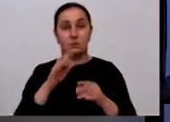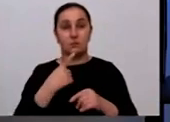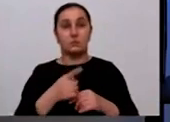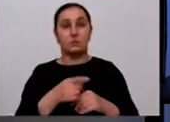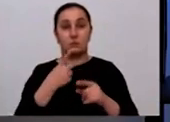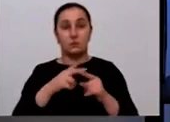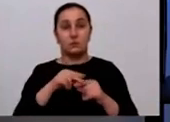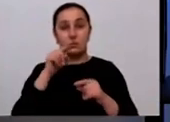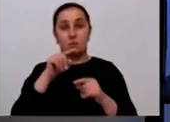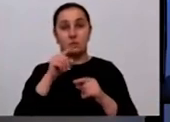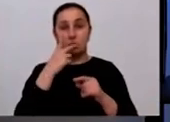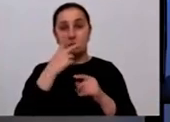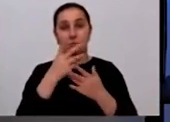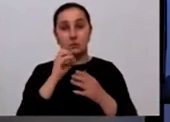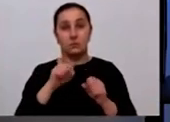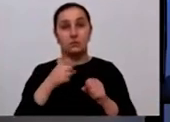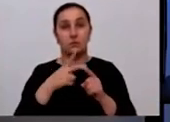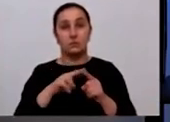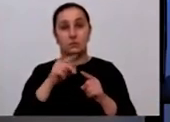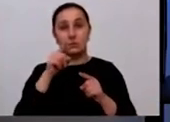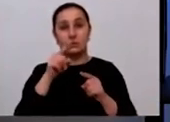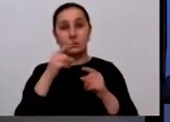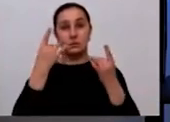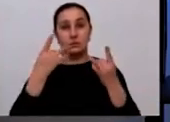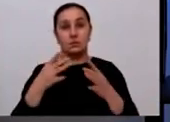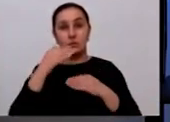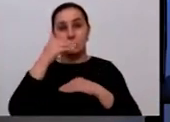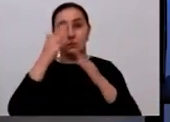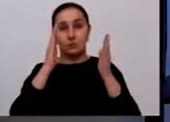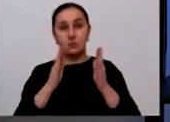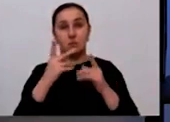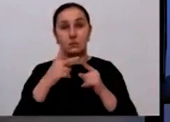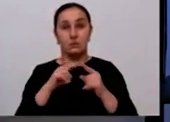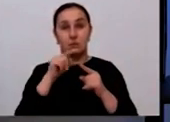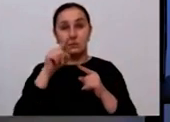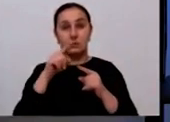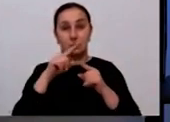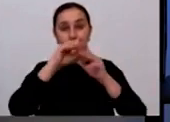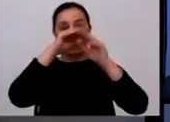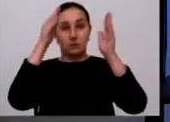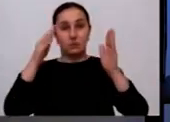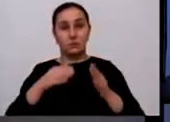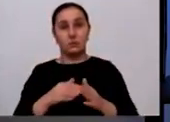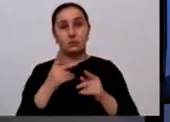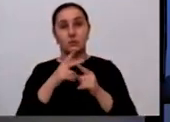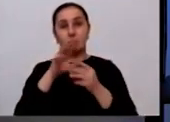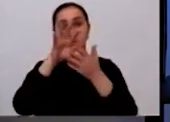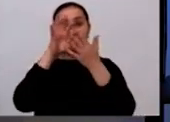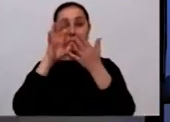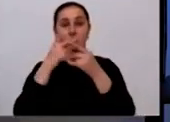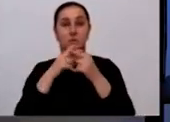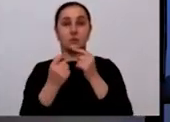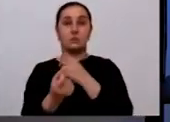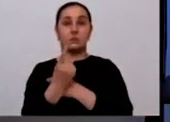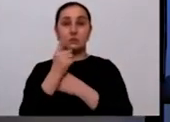unutmang. Demak, ko'rishingiz mumkin, bizda oddiy to'g'ri to'rtburchak chizig'imiz obyom, ya'ni bo'rtib chiqqan ko'rinishda